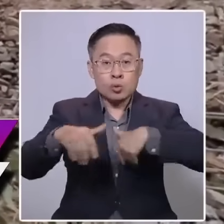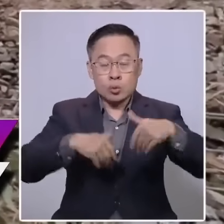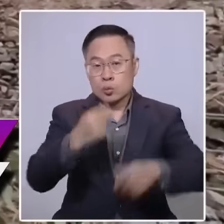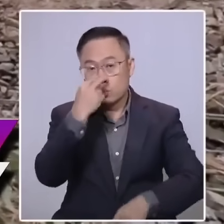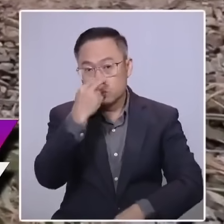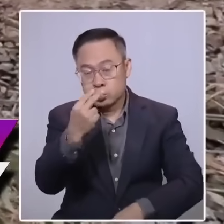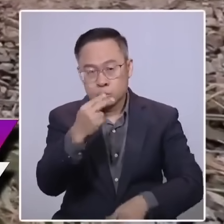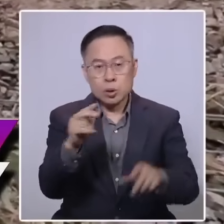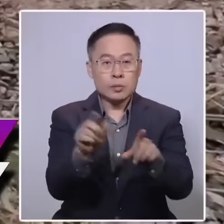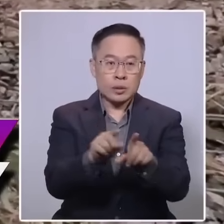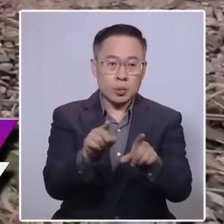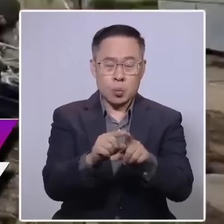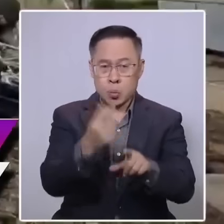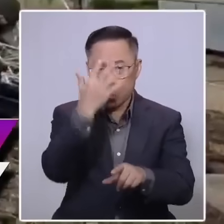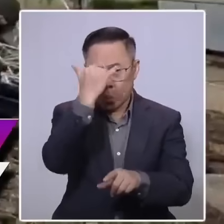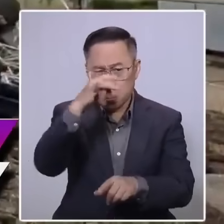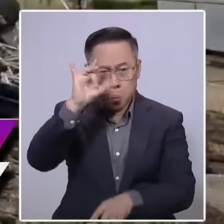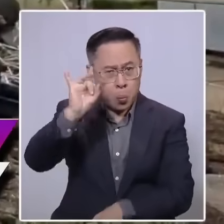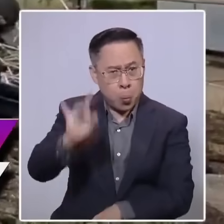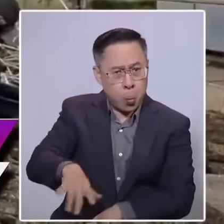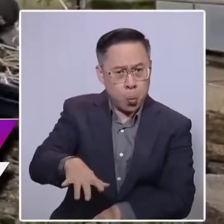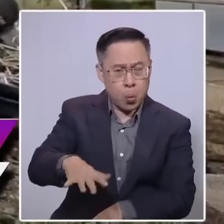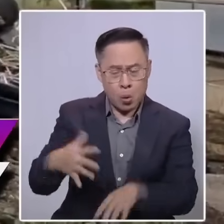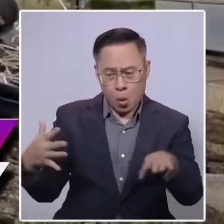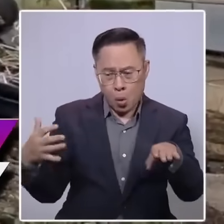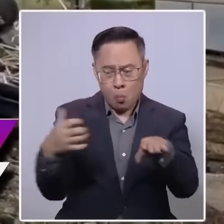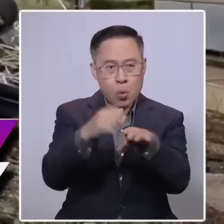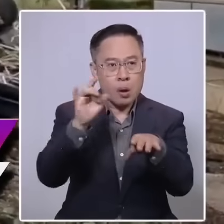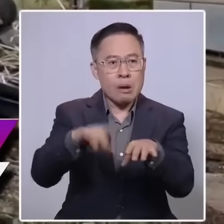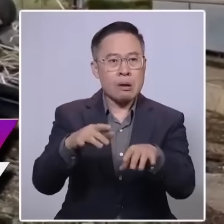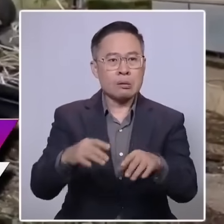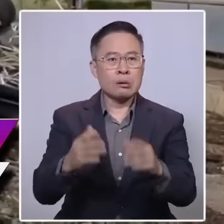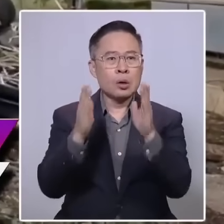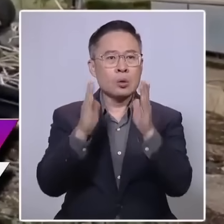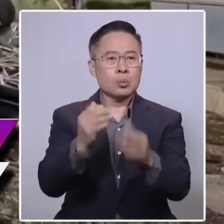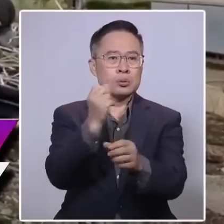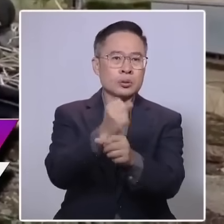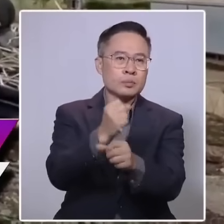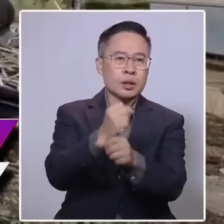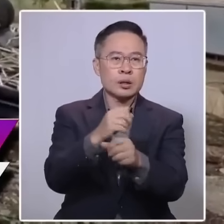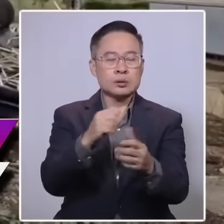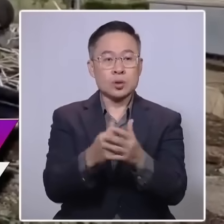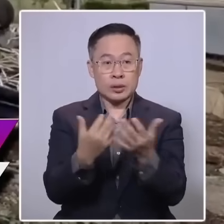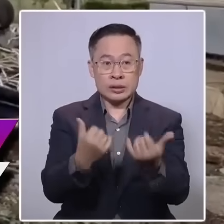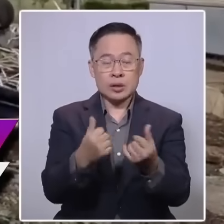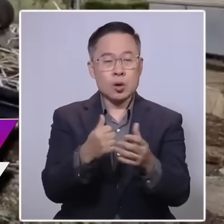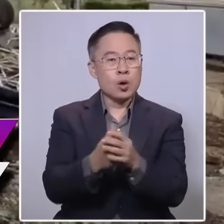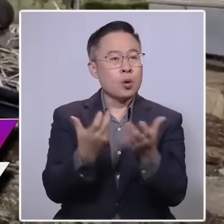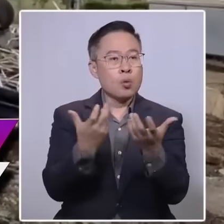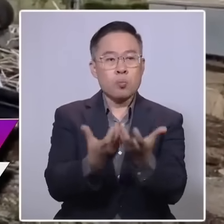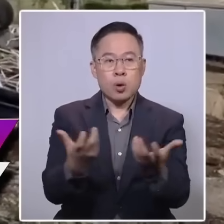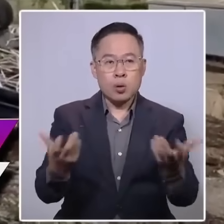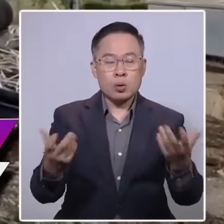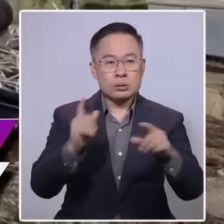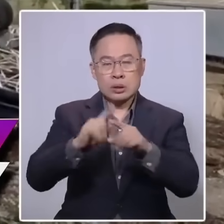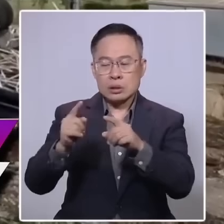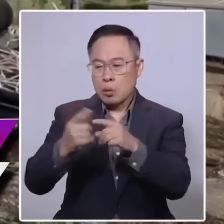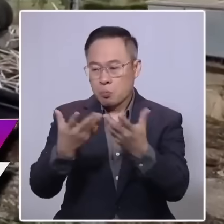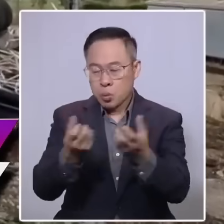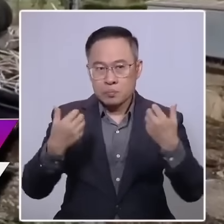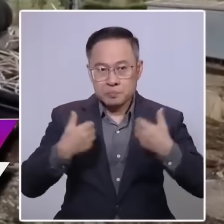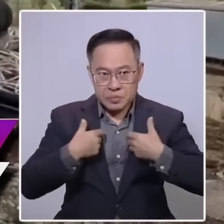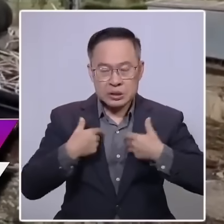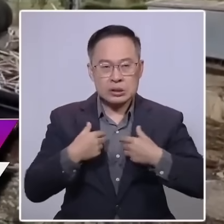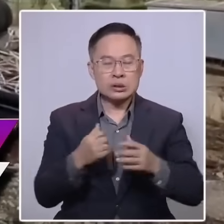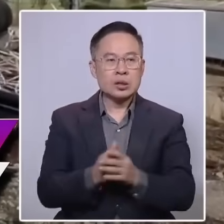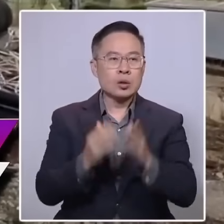เป็นอุบัติเหตุแรงเลยแล้วก็ต้องใช้แรงงานของทางเจ้าหน้าที่ในการให้สัญญาณควบคุมกั้นทางรถไฟถนนด้วยเป็นการ